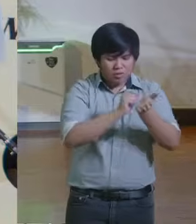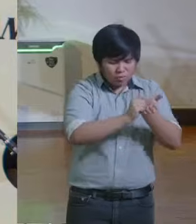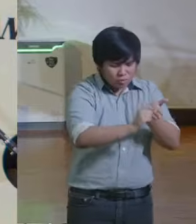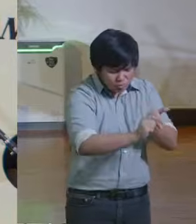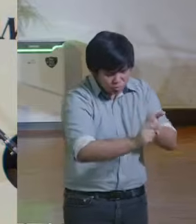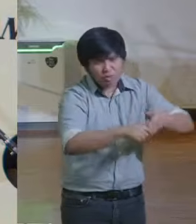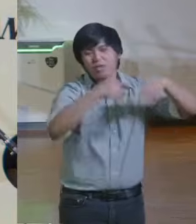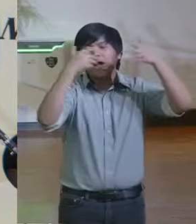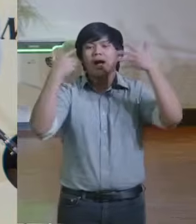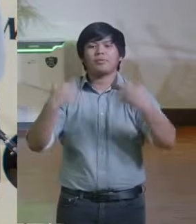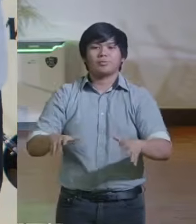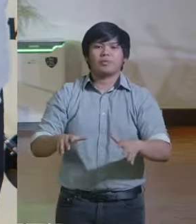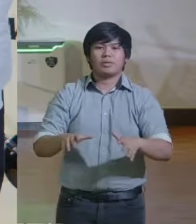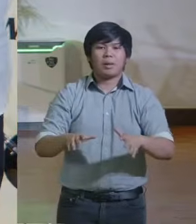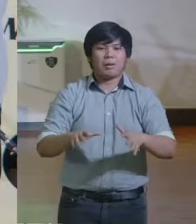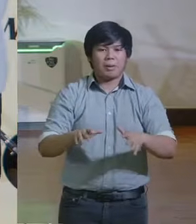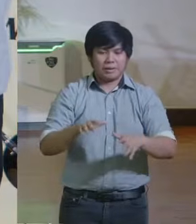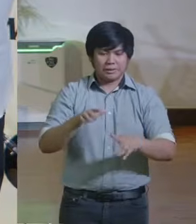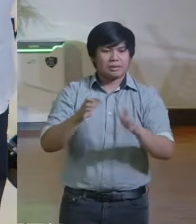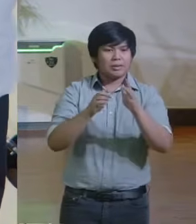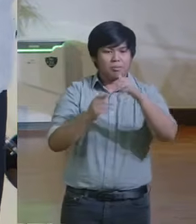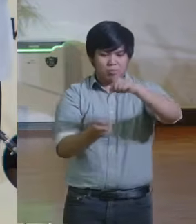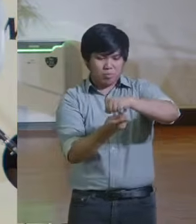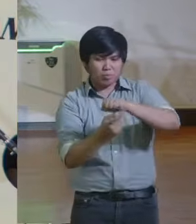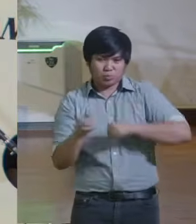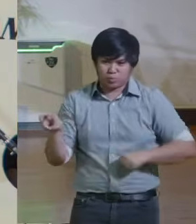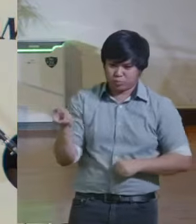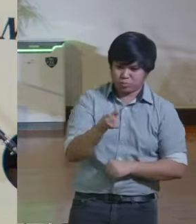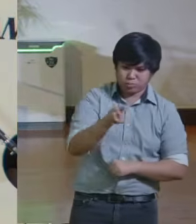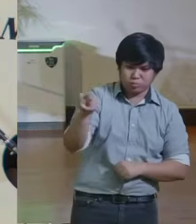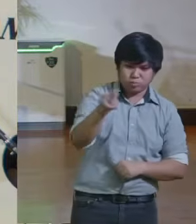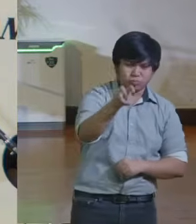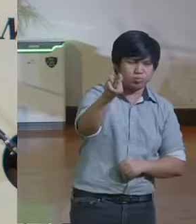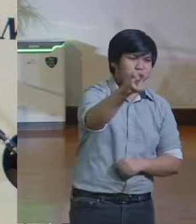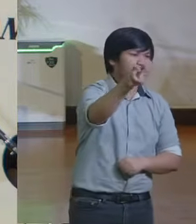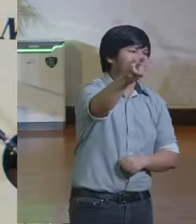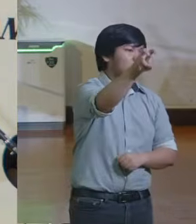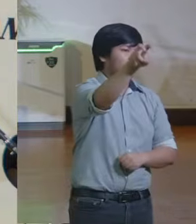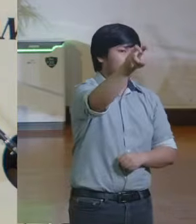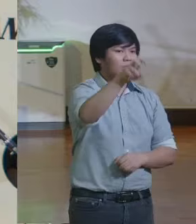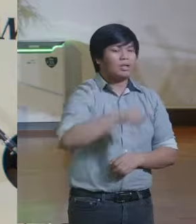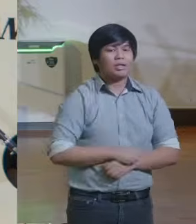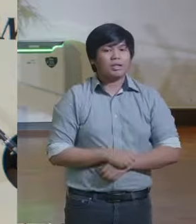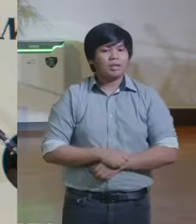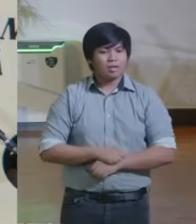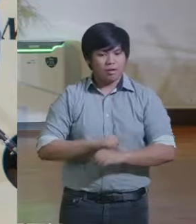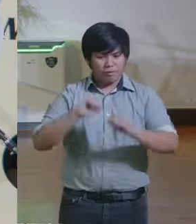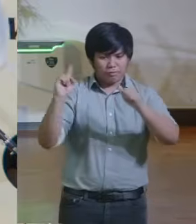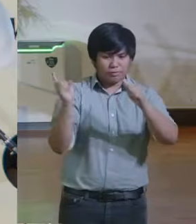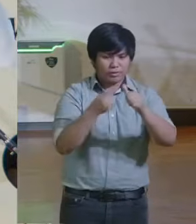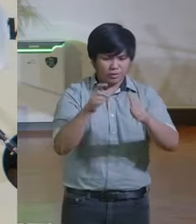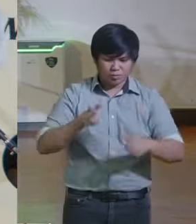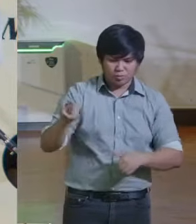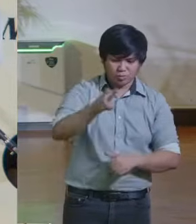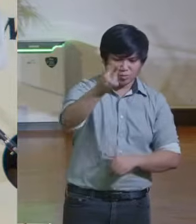ito after the first missionary journey. Bakit? Kasi yung first missionary journey, doon niya